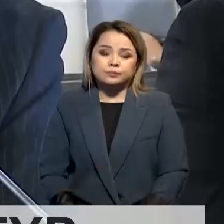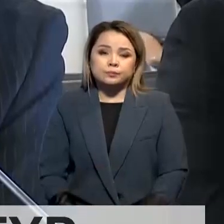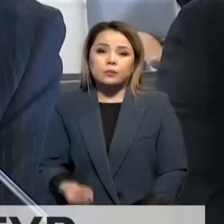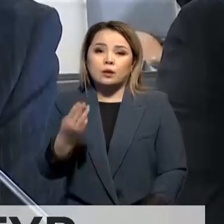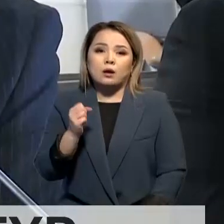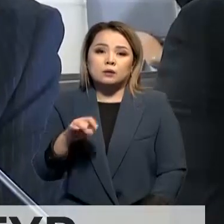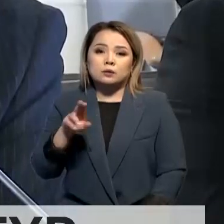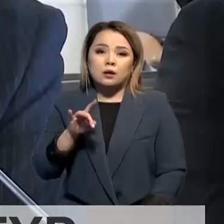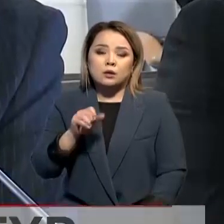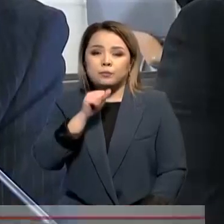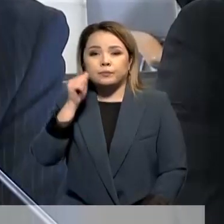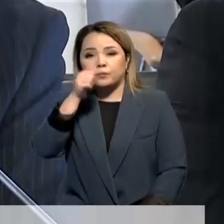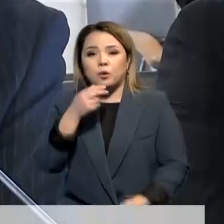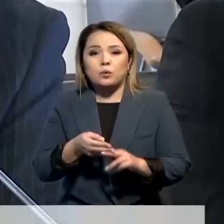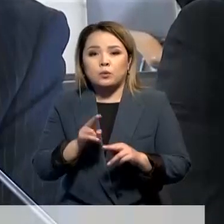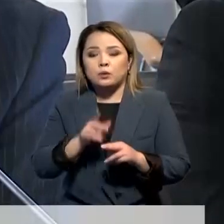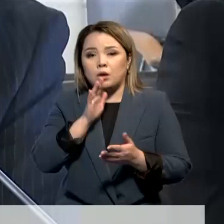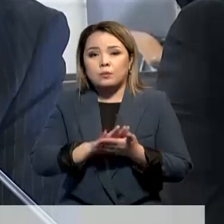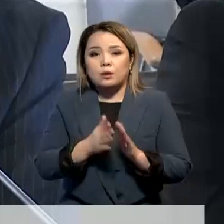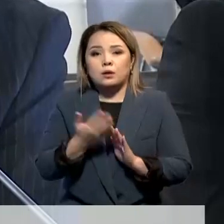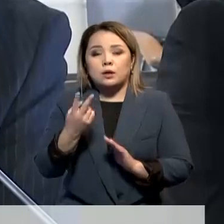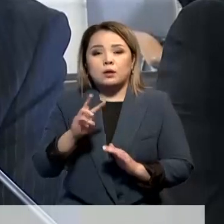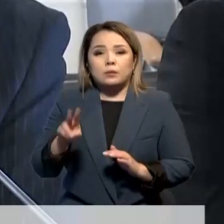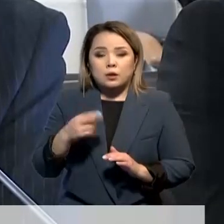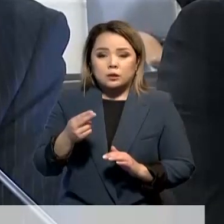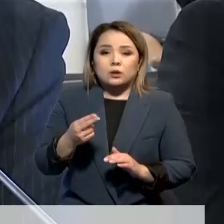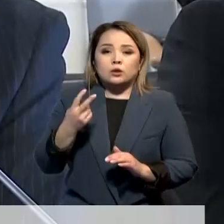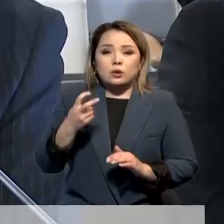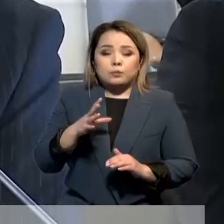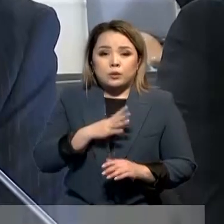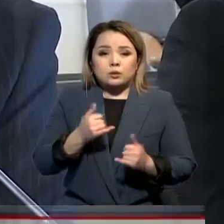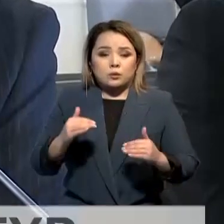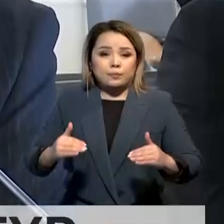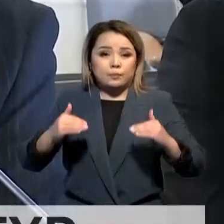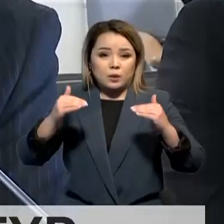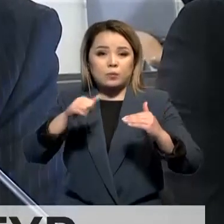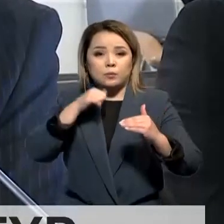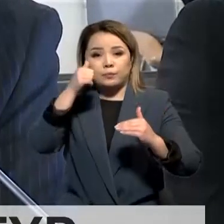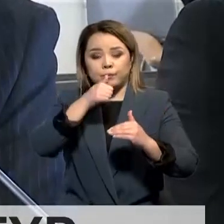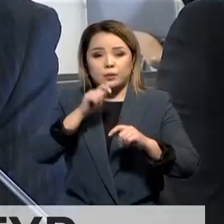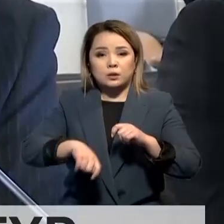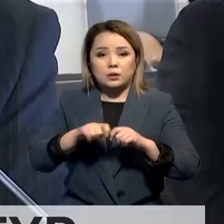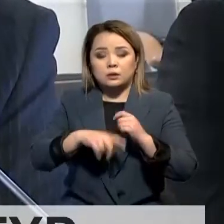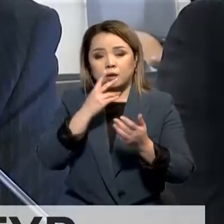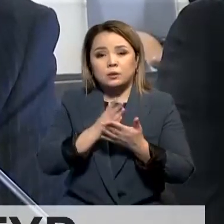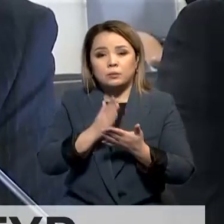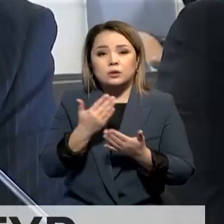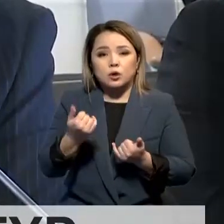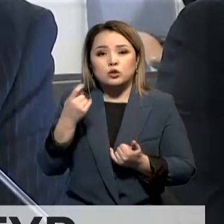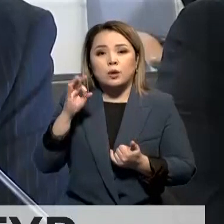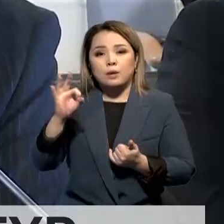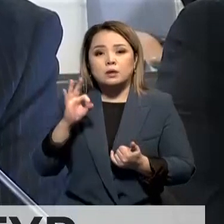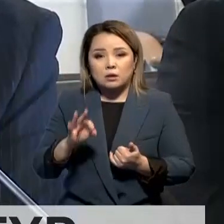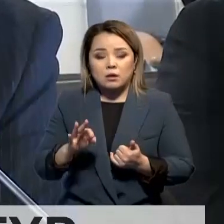Шардара былтырғы жыл осы уақытта почти 2 миллиард 200 болған. Почти былтырғы осы күнмен салыстырғанда